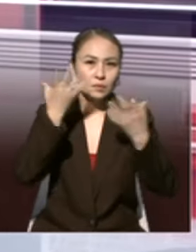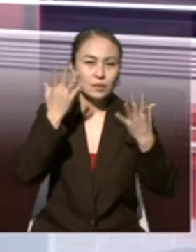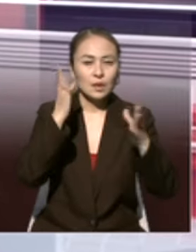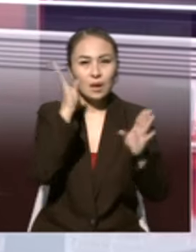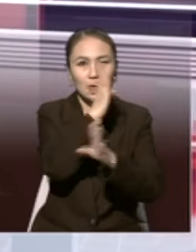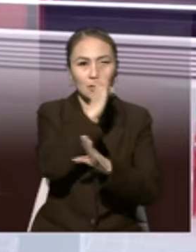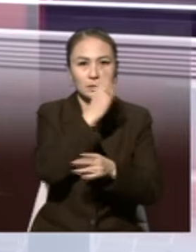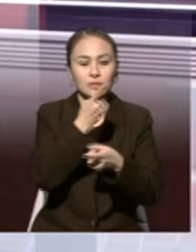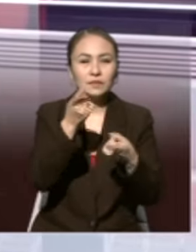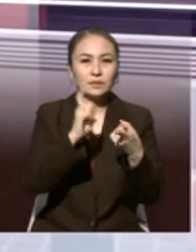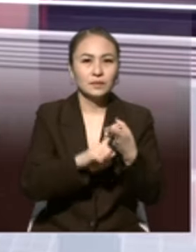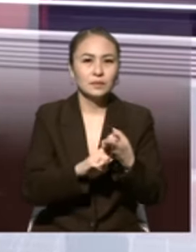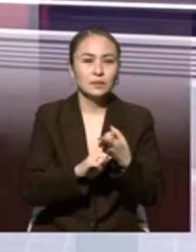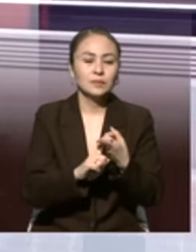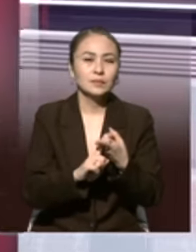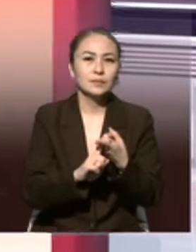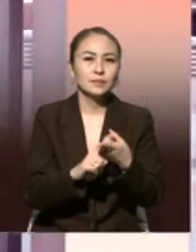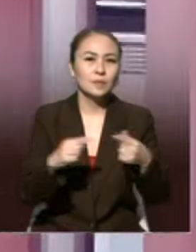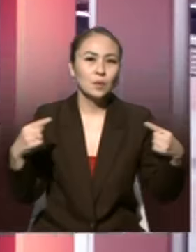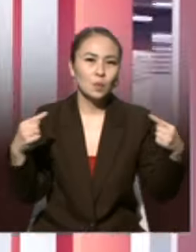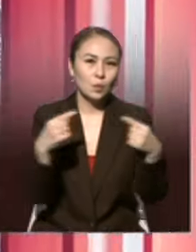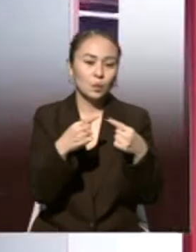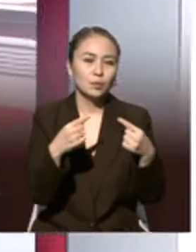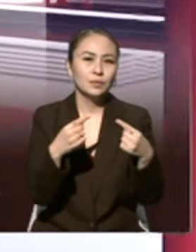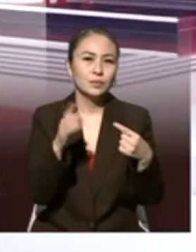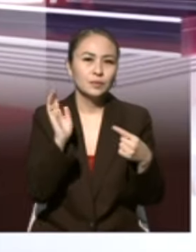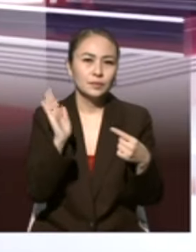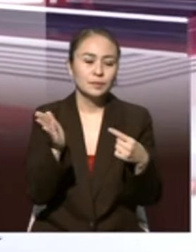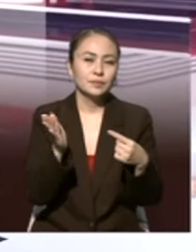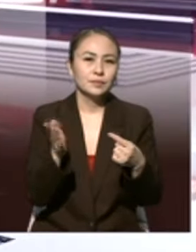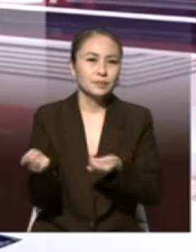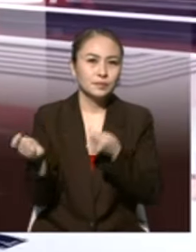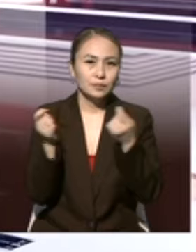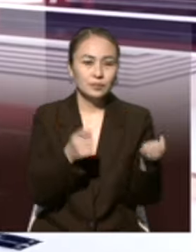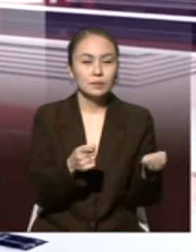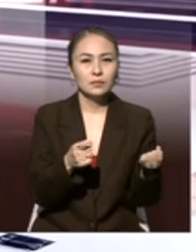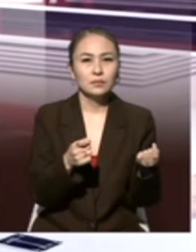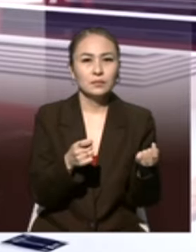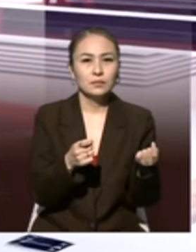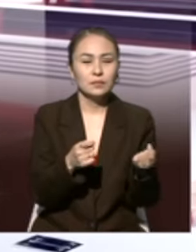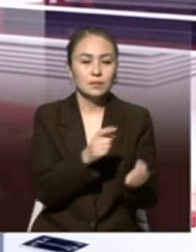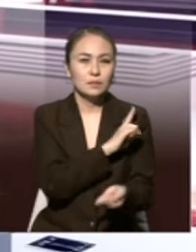қарамай сол жақтағы жағдайды нақты қарап, және де керекті